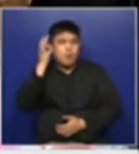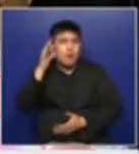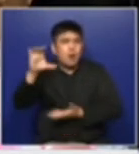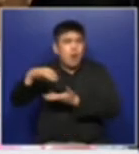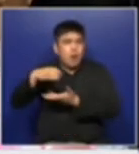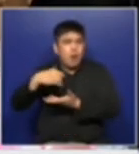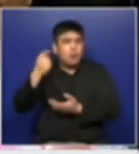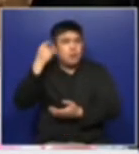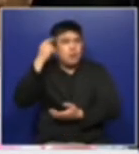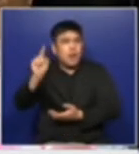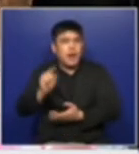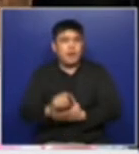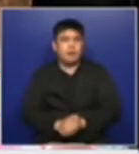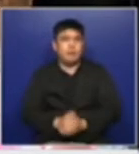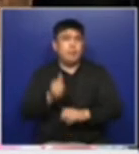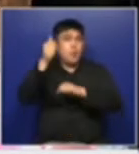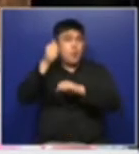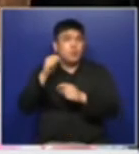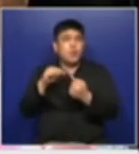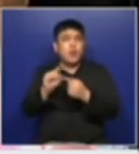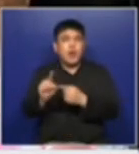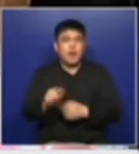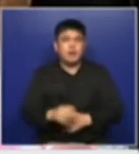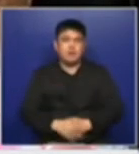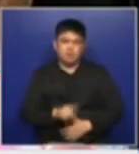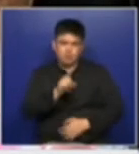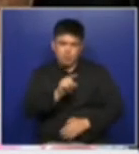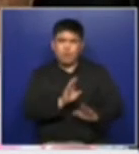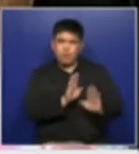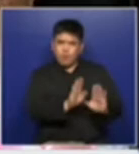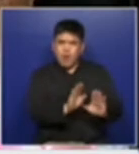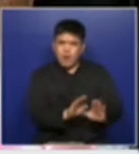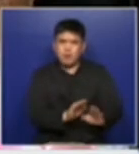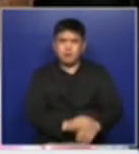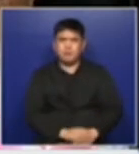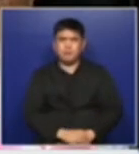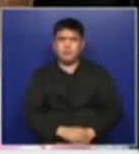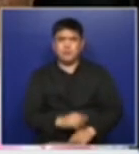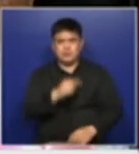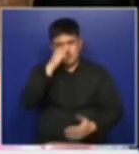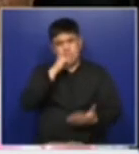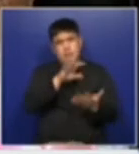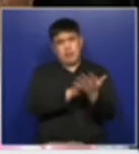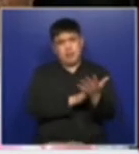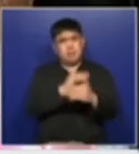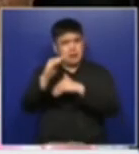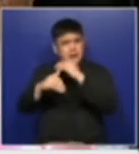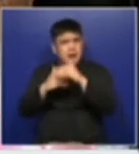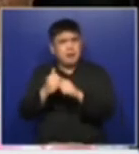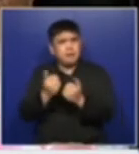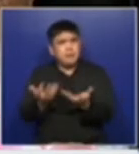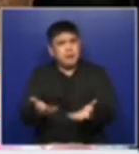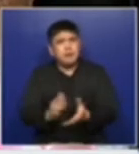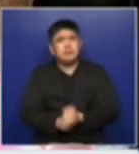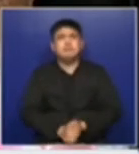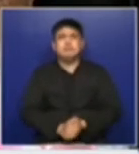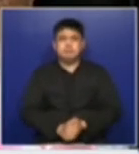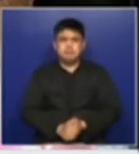เพราะนั้นกระบวนการทุกสิ่งทุกอย่างเนี่ยมันอยู่ที่สภาพัฒน์ผมเห็นใจมากโดยเฉพาะเรื่องปฏิรูปประเทศท่านประธ